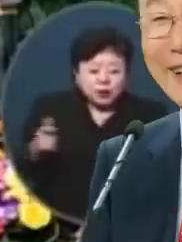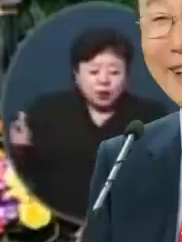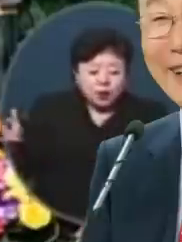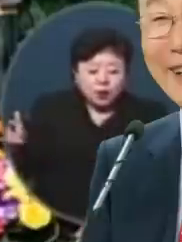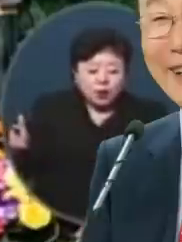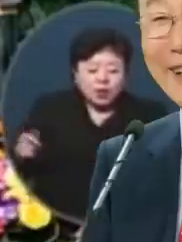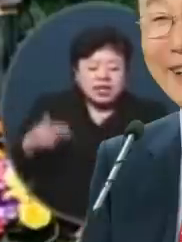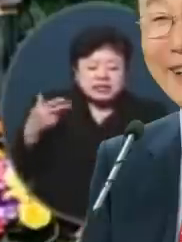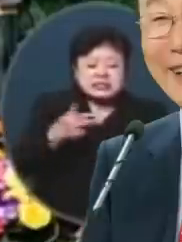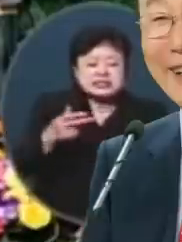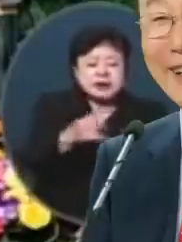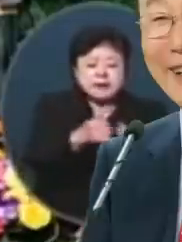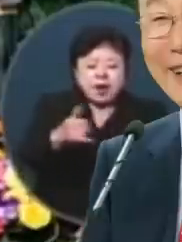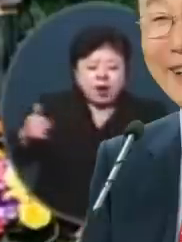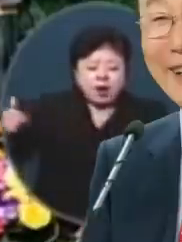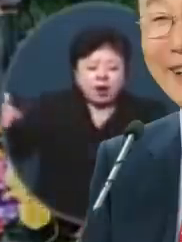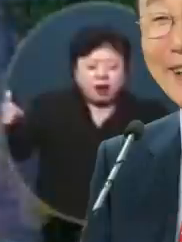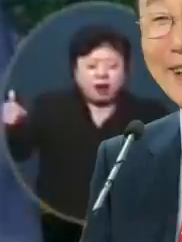7천명이